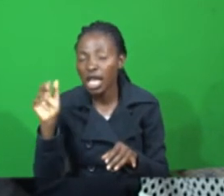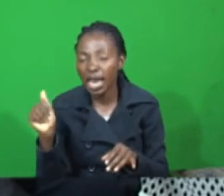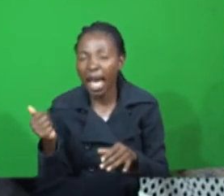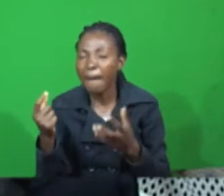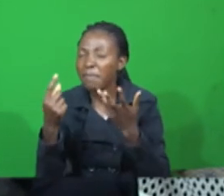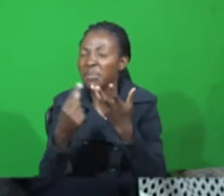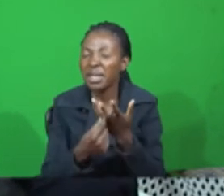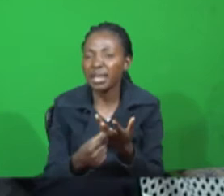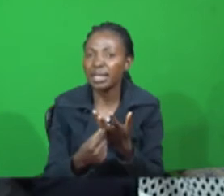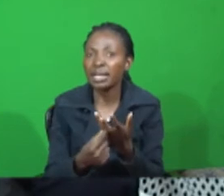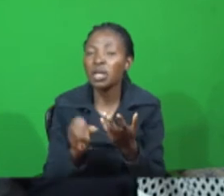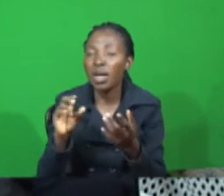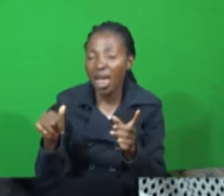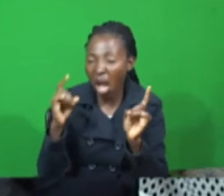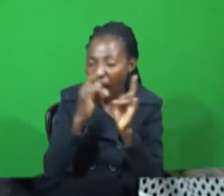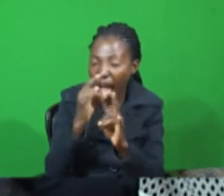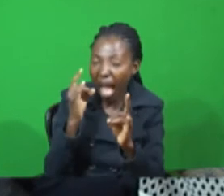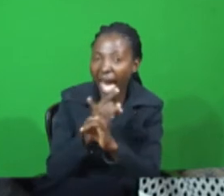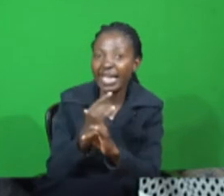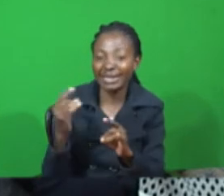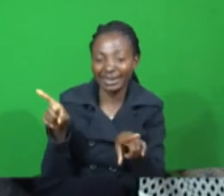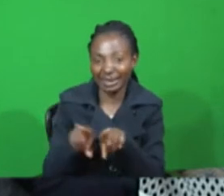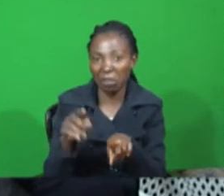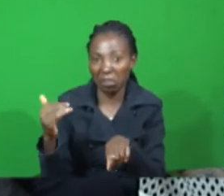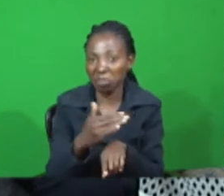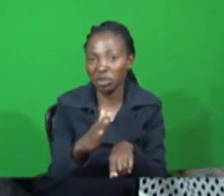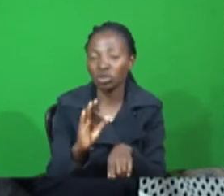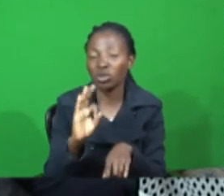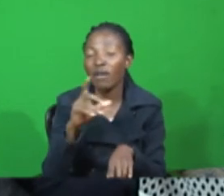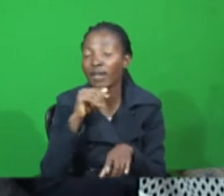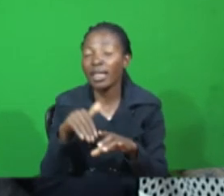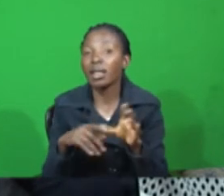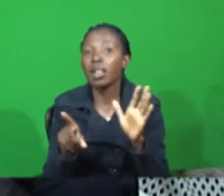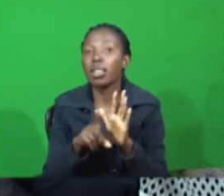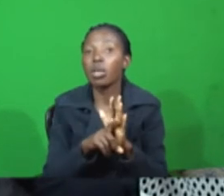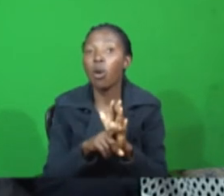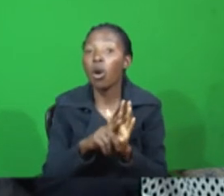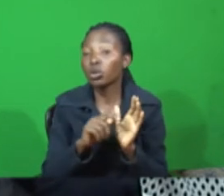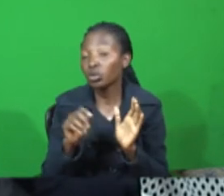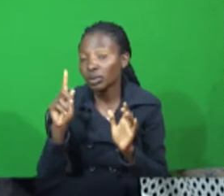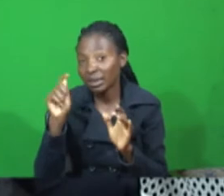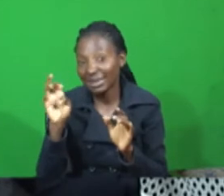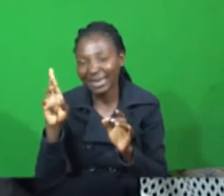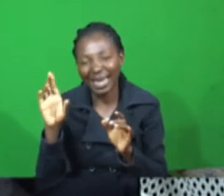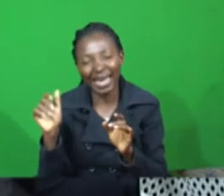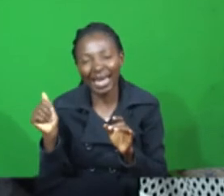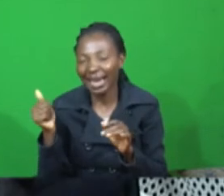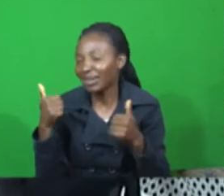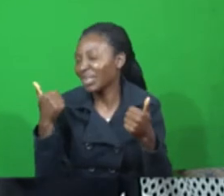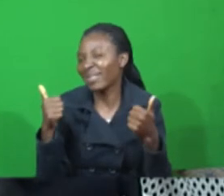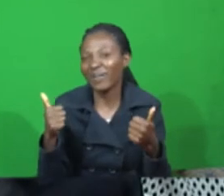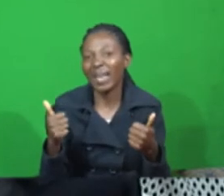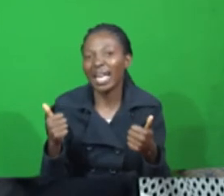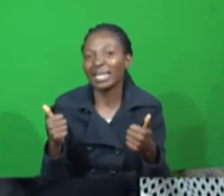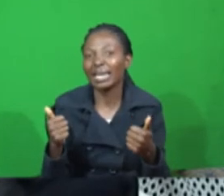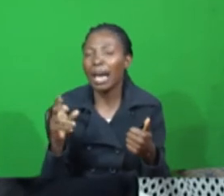ndozvakamupa kunohandira tezvara. Kunohandira tezvara parodhi manje. Saka kwaari hazvina problem. Hazvina kandotsika dzokwavo. Bati